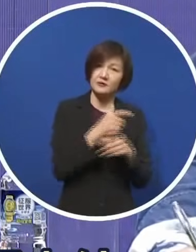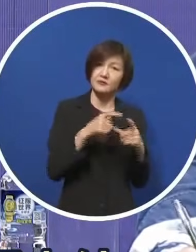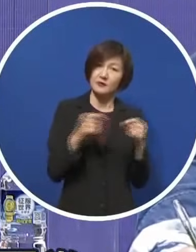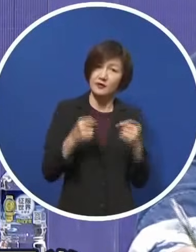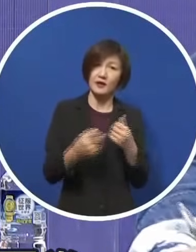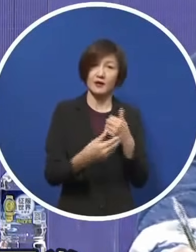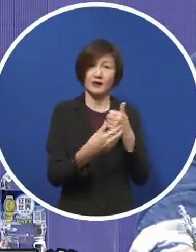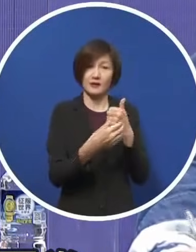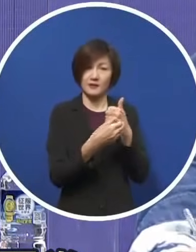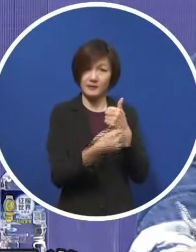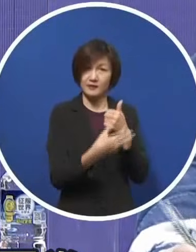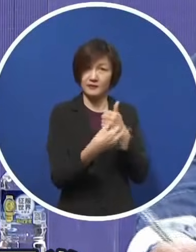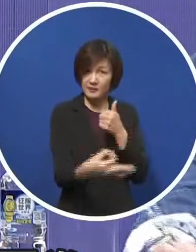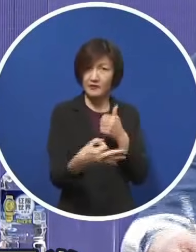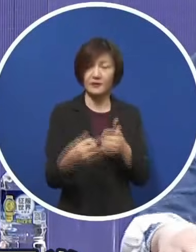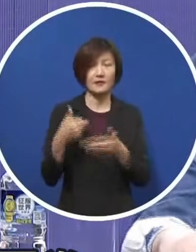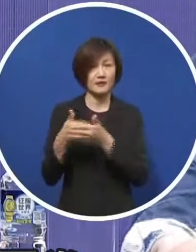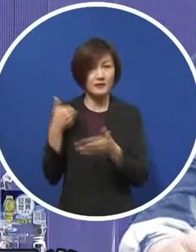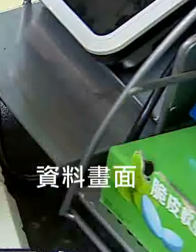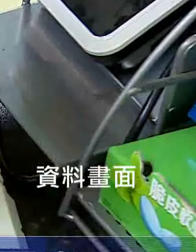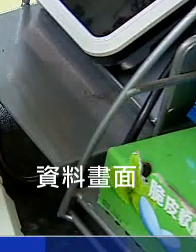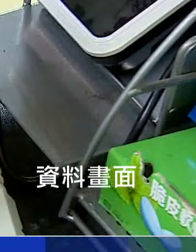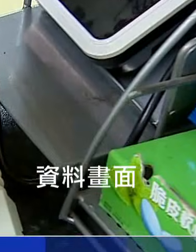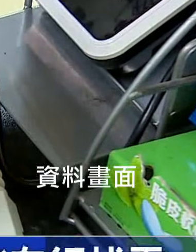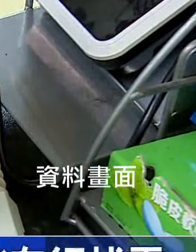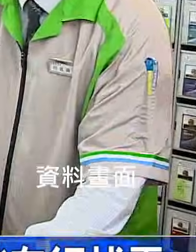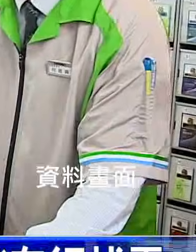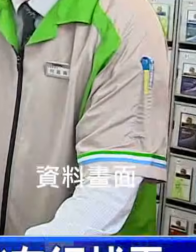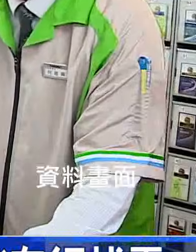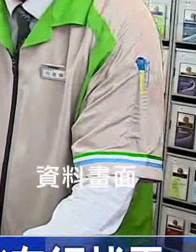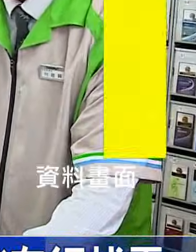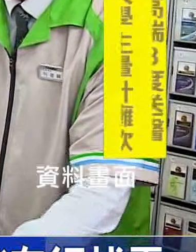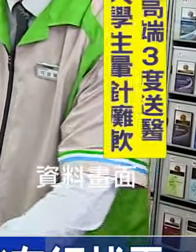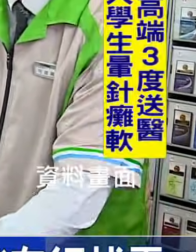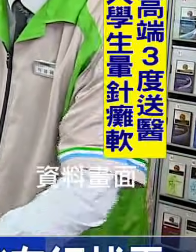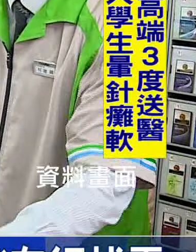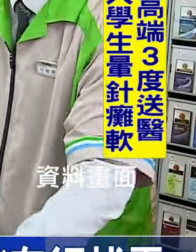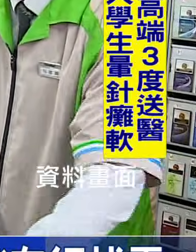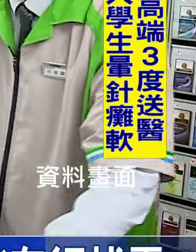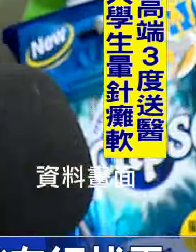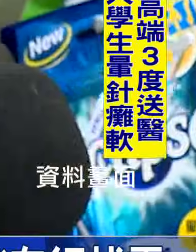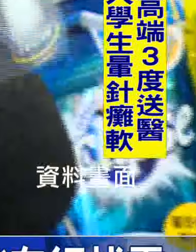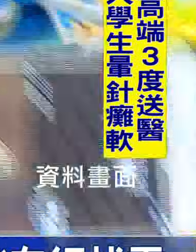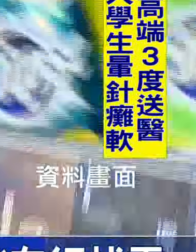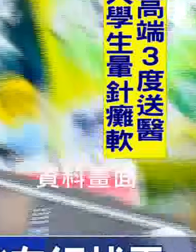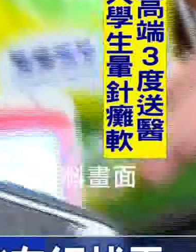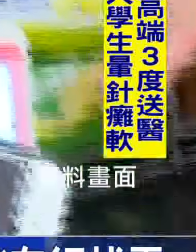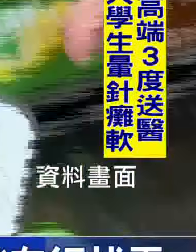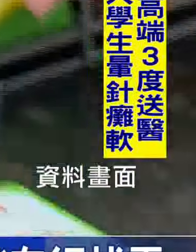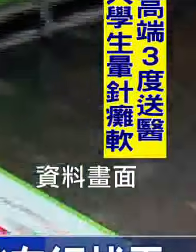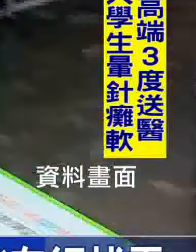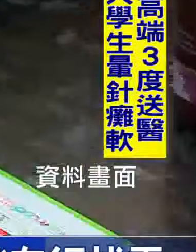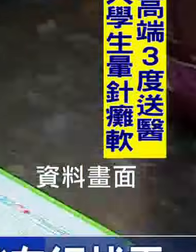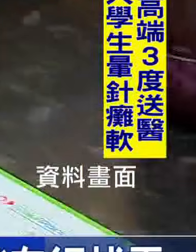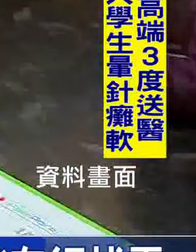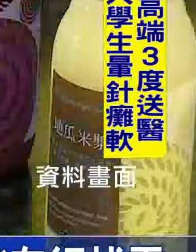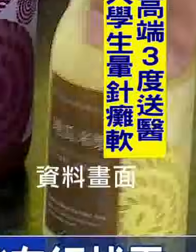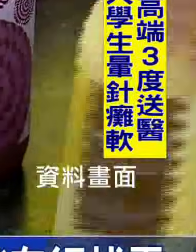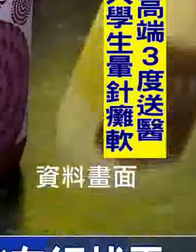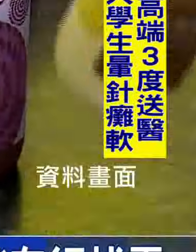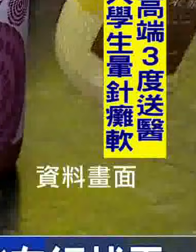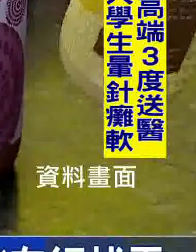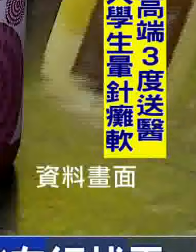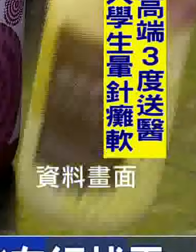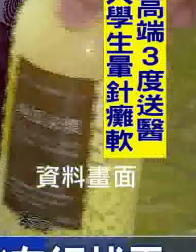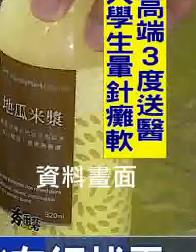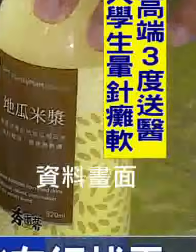支付、悠游卡或一卡通等电子票券。 为了解决小额消费找零问题，今年力推数位券，和光谷行库合